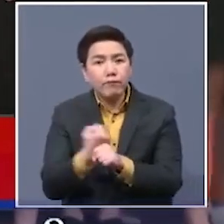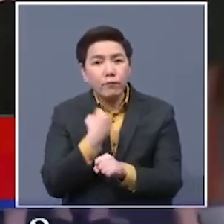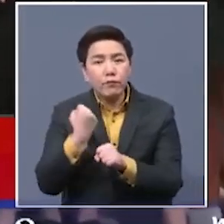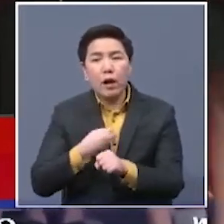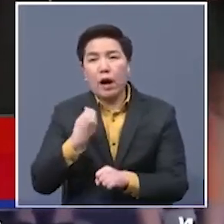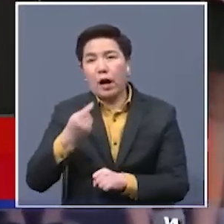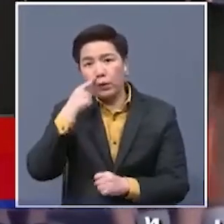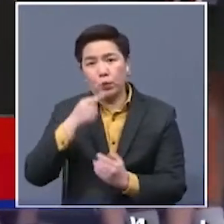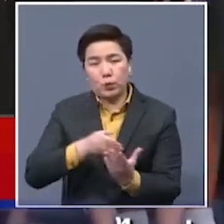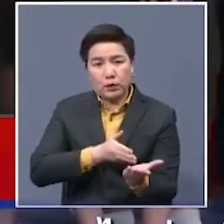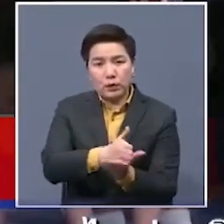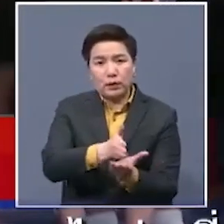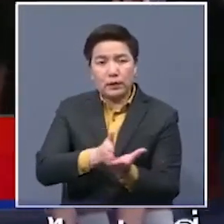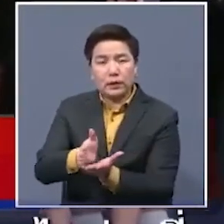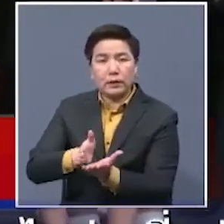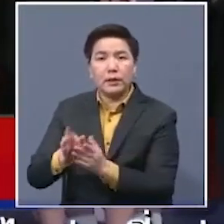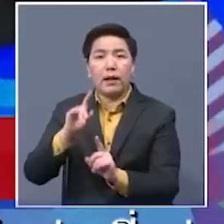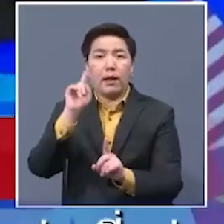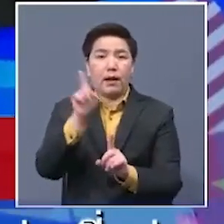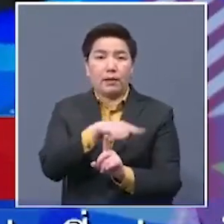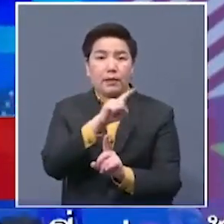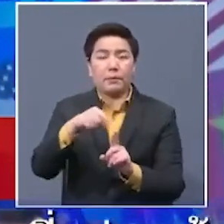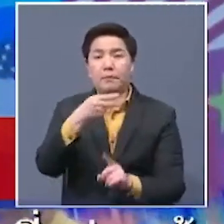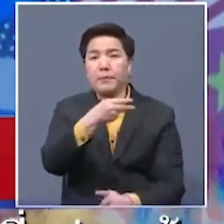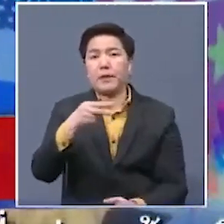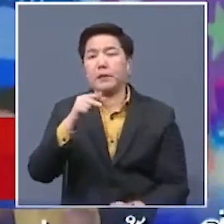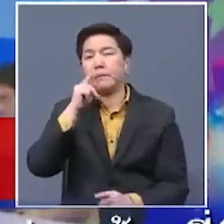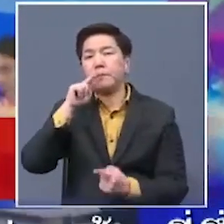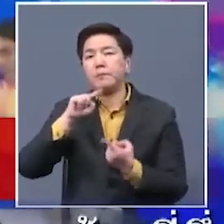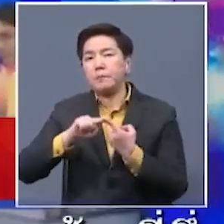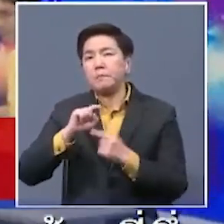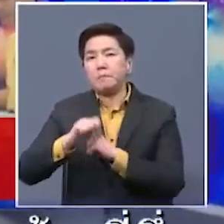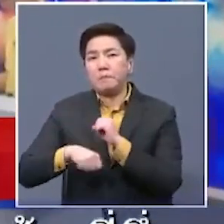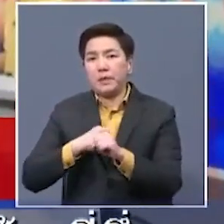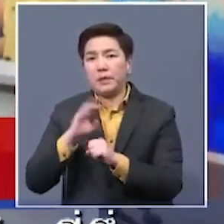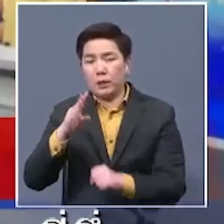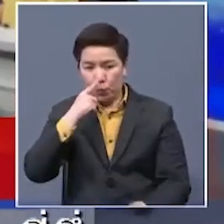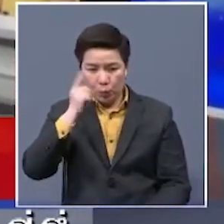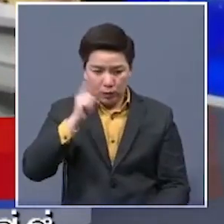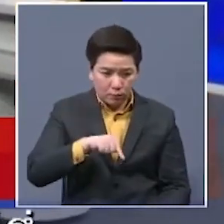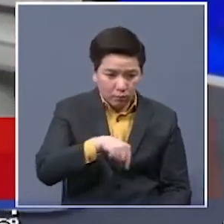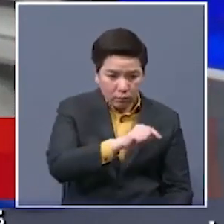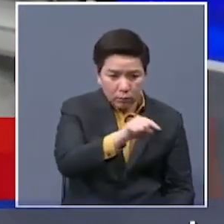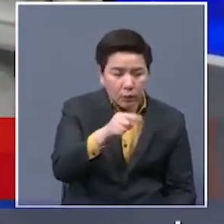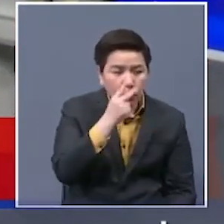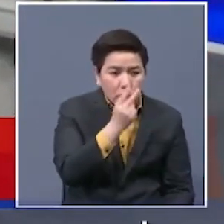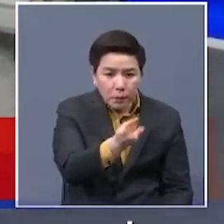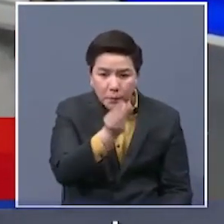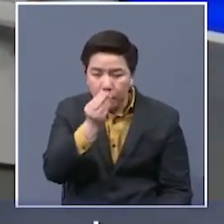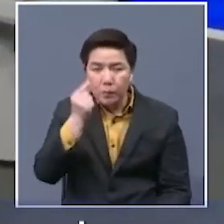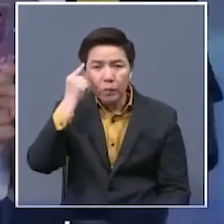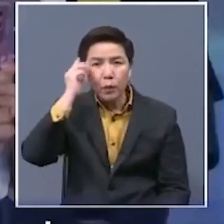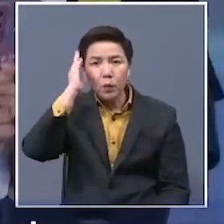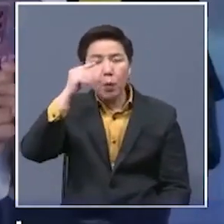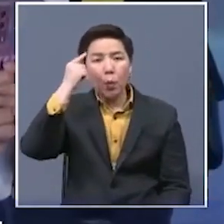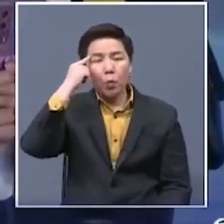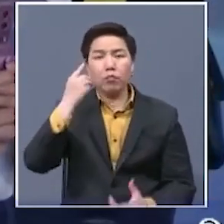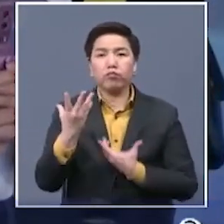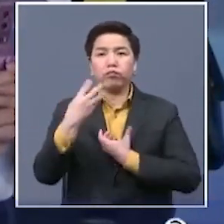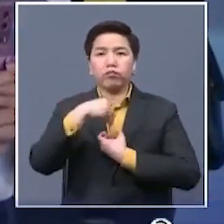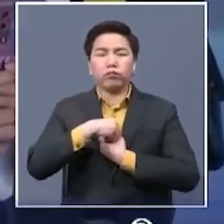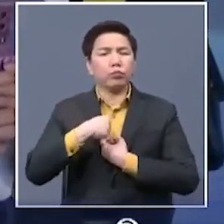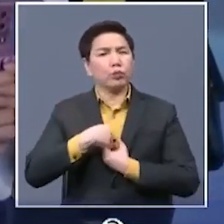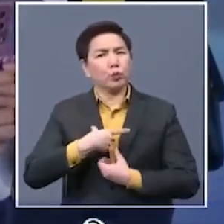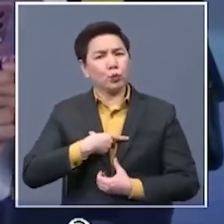แก่นักศึกษาสาขาวิชาภาษาอังกฤษปีที่ 4ได้เรียนรู้การทำงานจากสถานที่จริงเพื่อให้นักศึกษาสามารถรู้ตัวเองได้